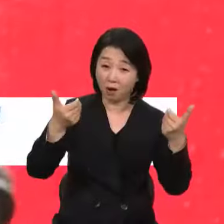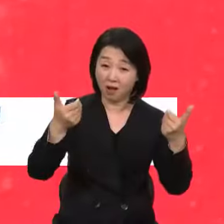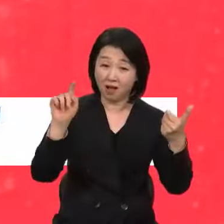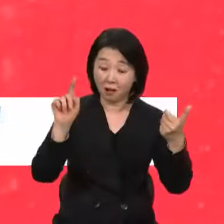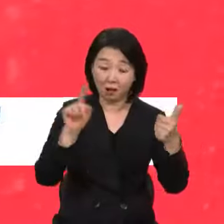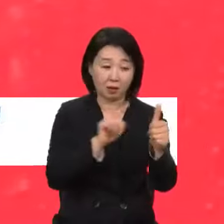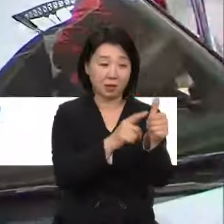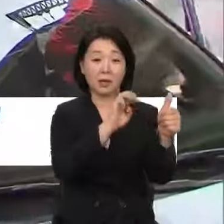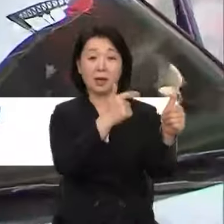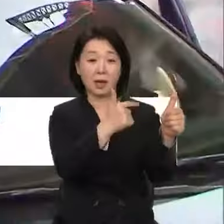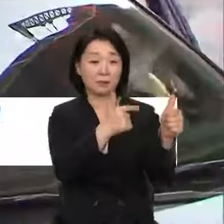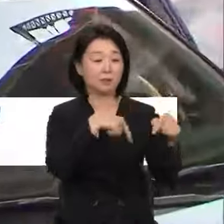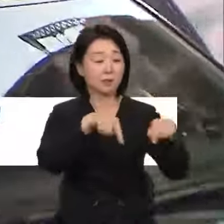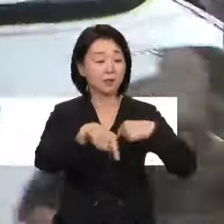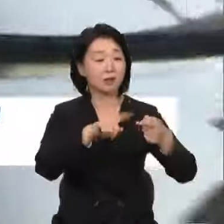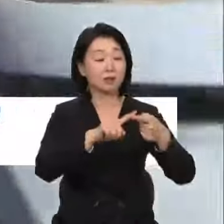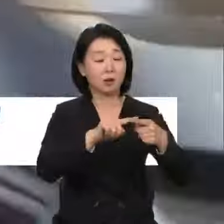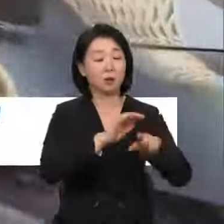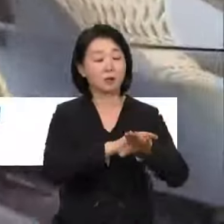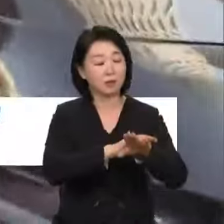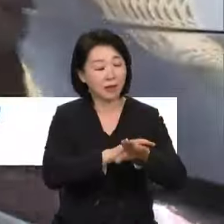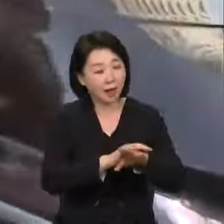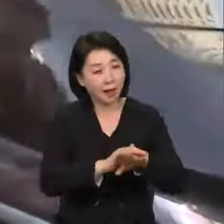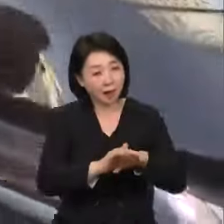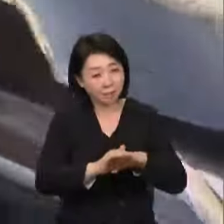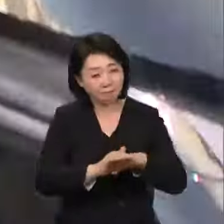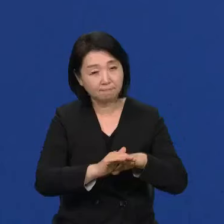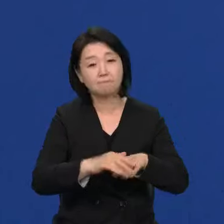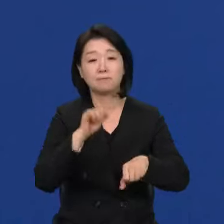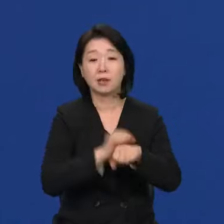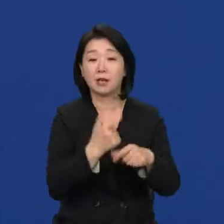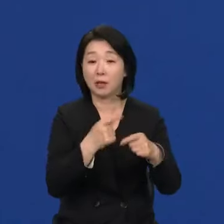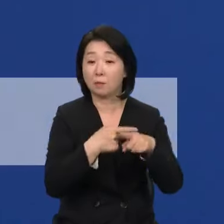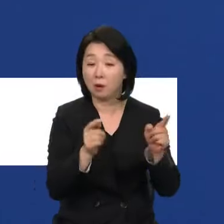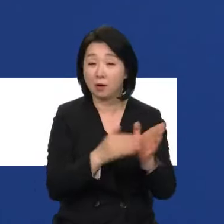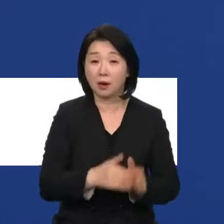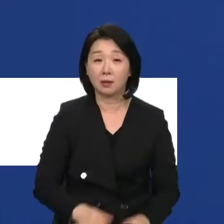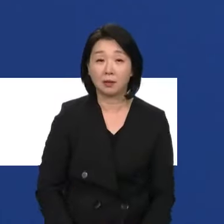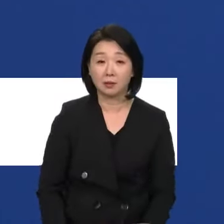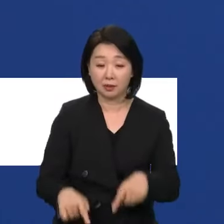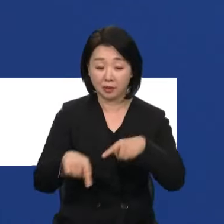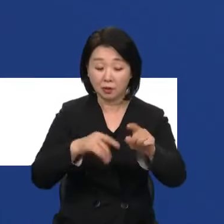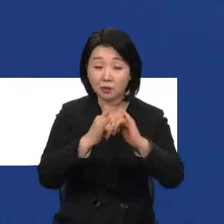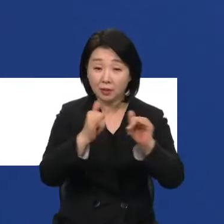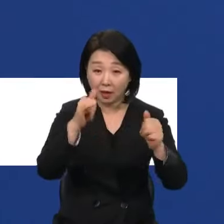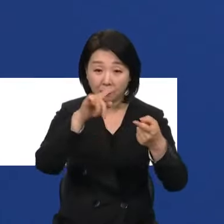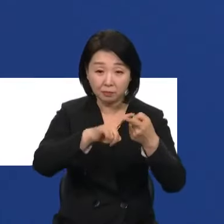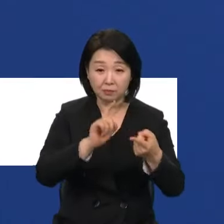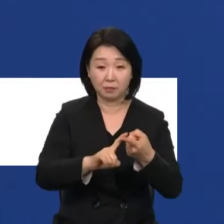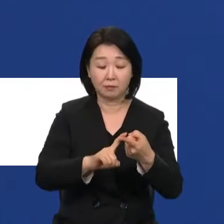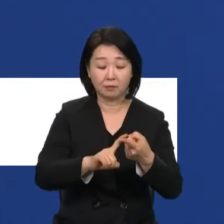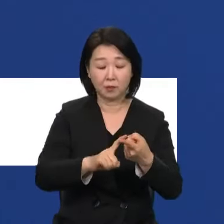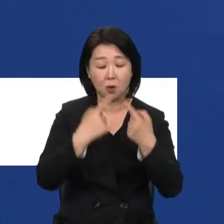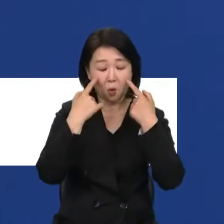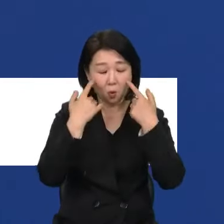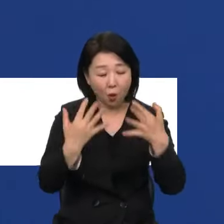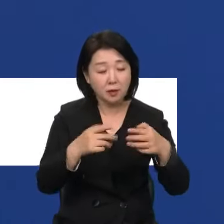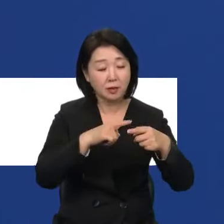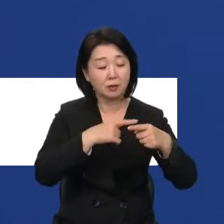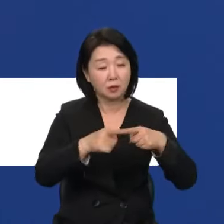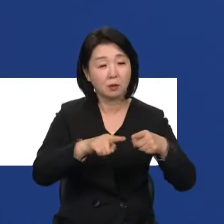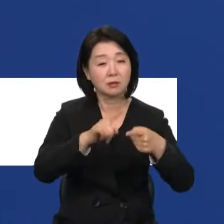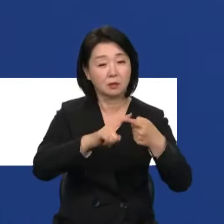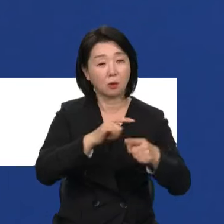위원장이 정치인으로서 자리매김했다고만 평가했습니다. 정치인으로서 확고하게 자리매김을 했다고